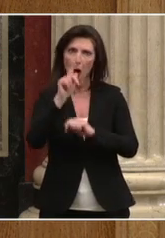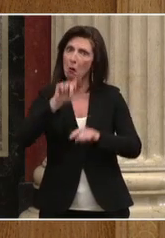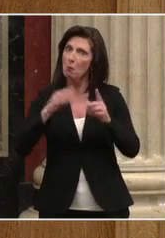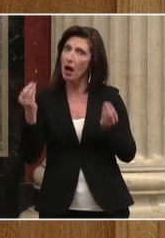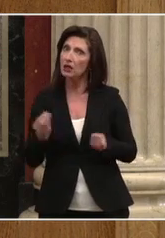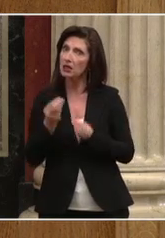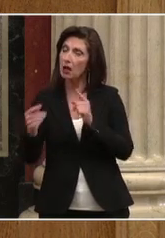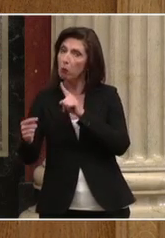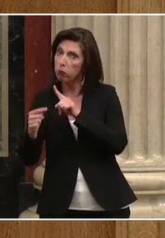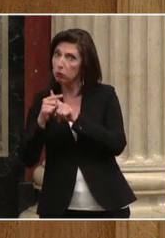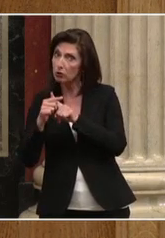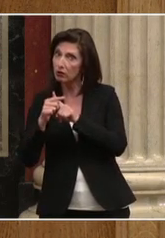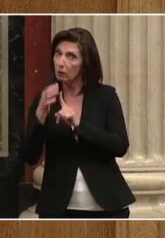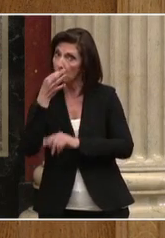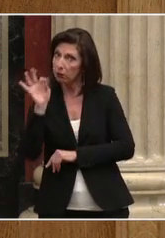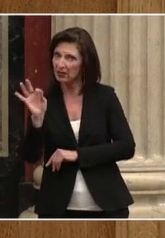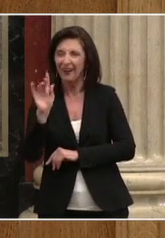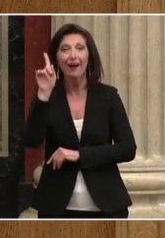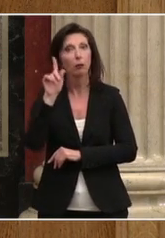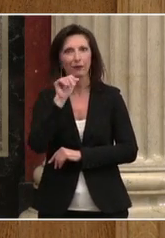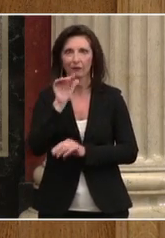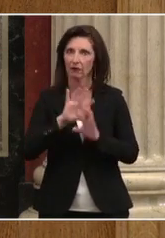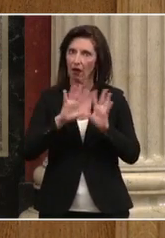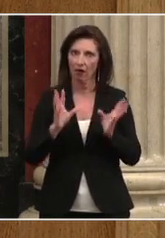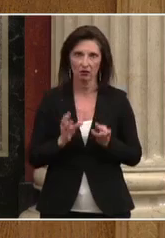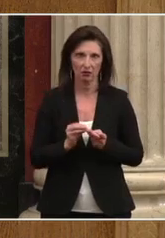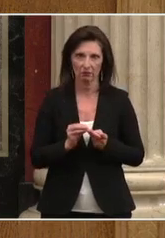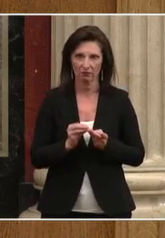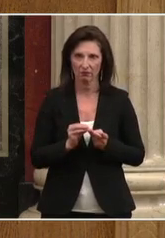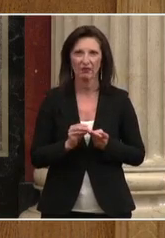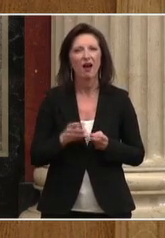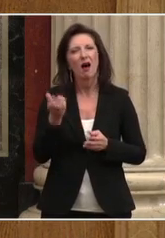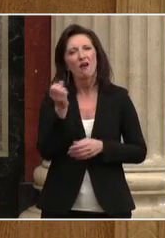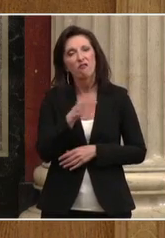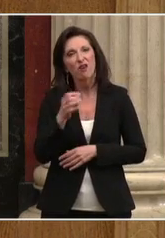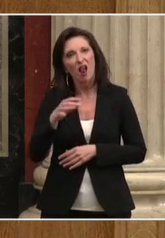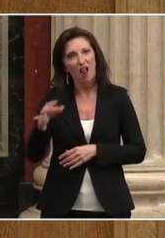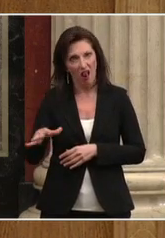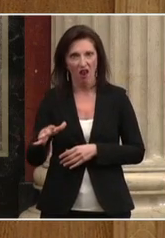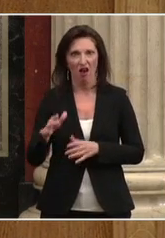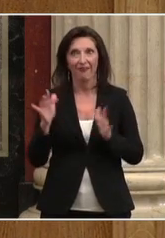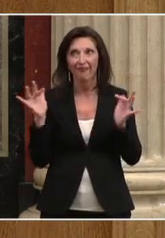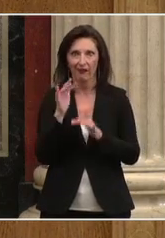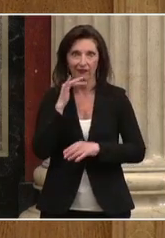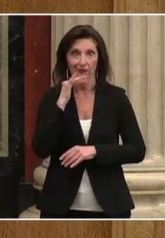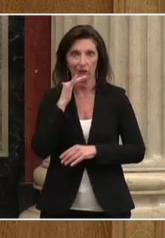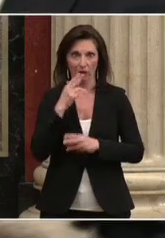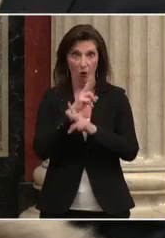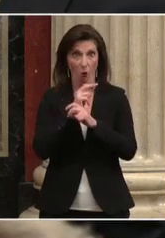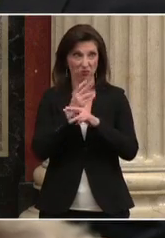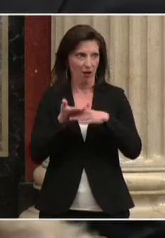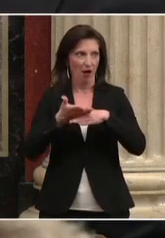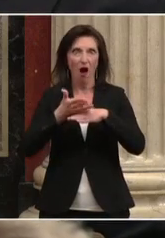aber nicht alles. Die Zahl antisemitischer Vorfälle steigt in Österreich. Die Zahl